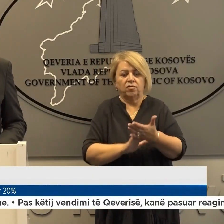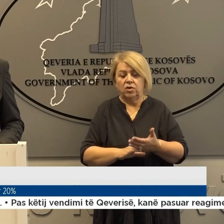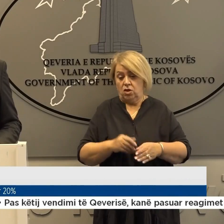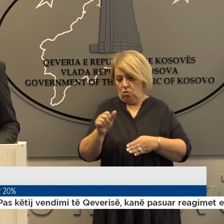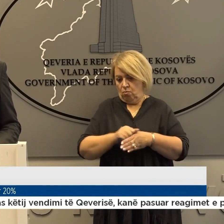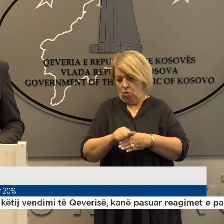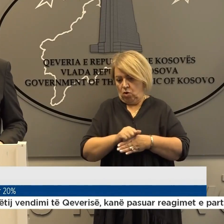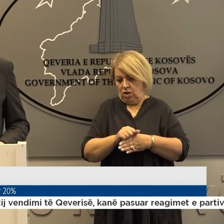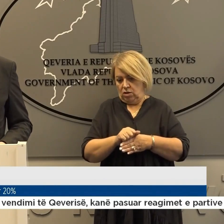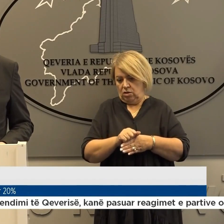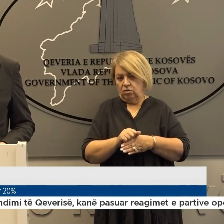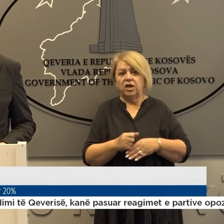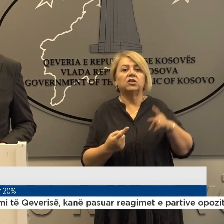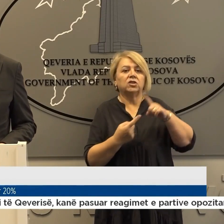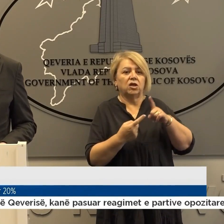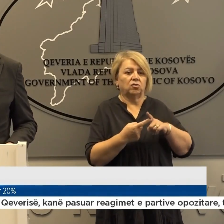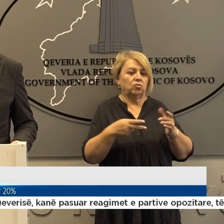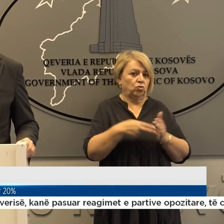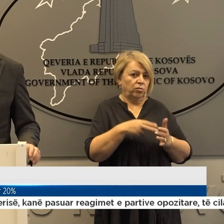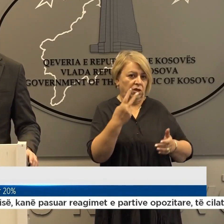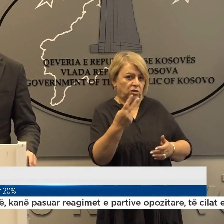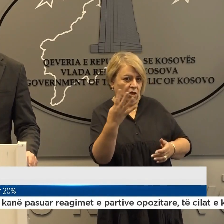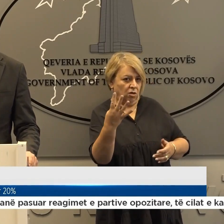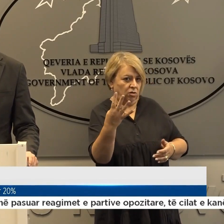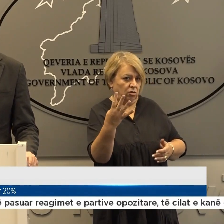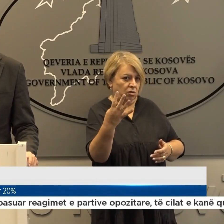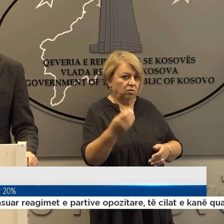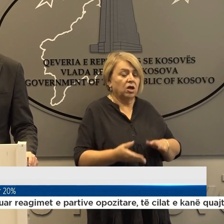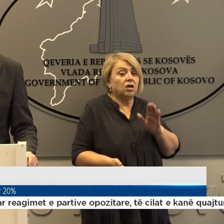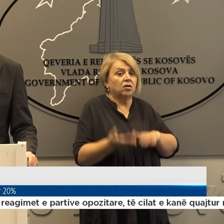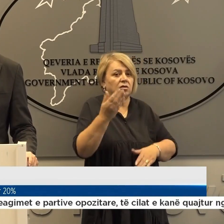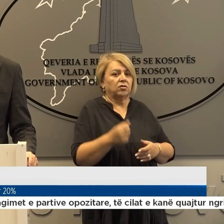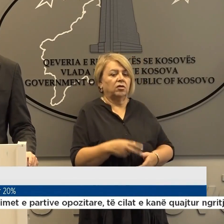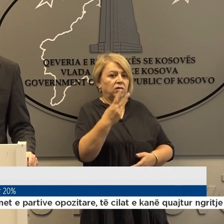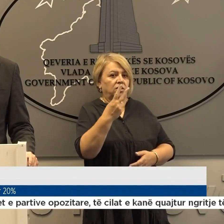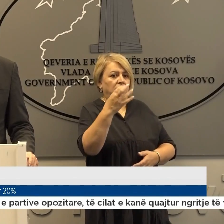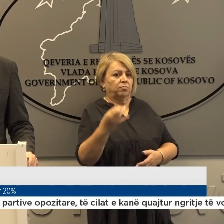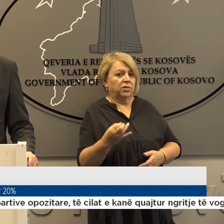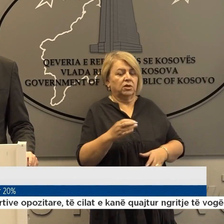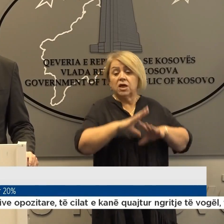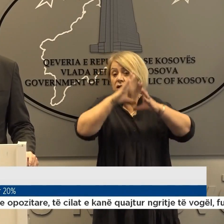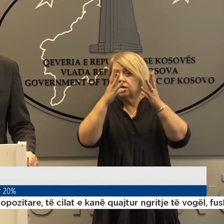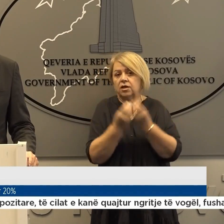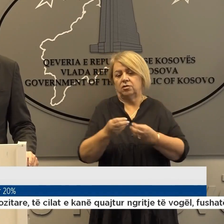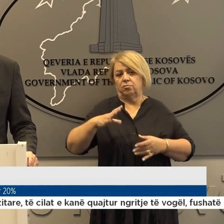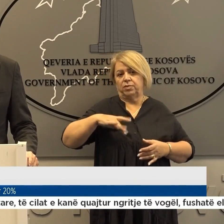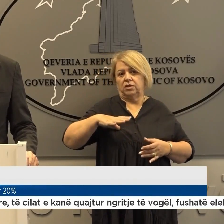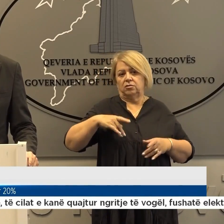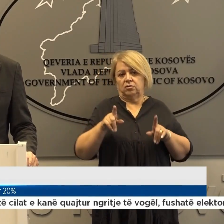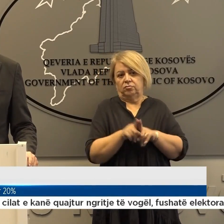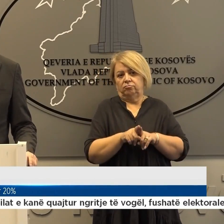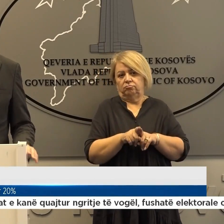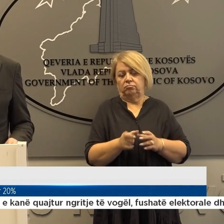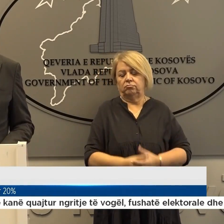ky muaj, pra muaji tetor 2024, do të rrisim për 20% të gjitha pensionet si